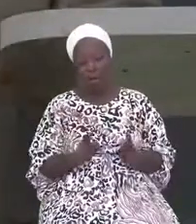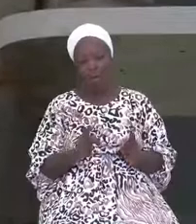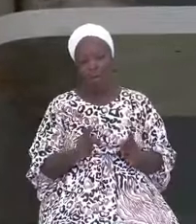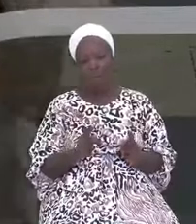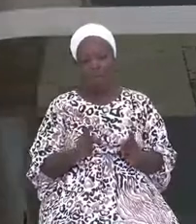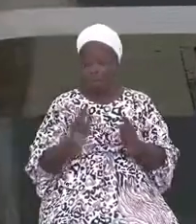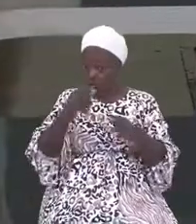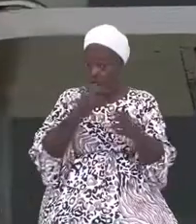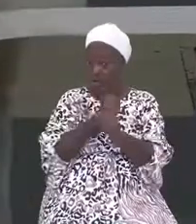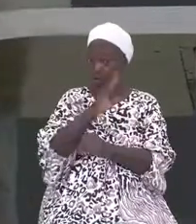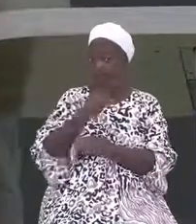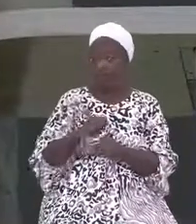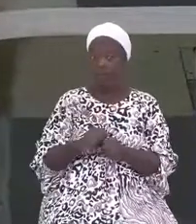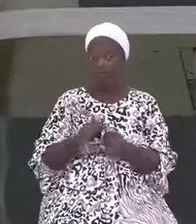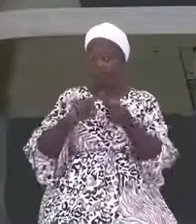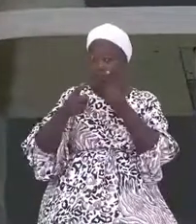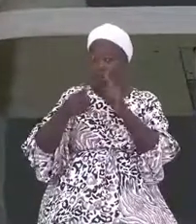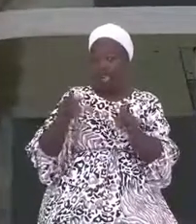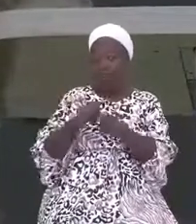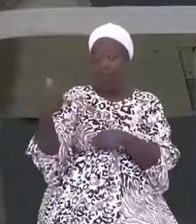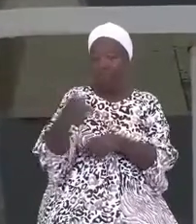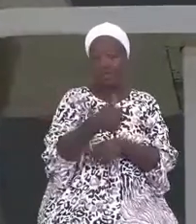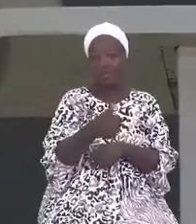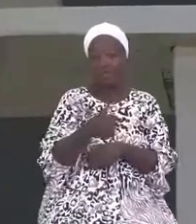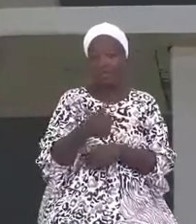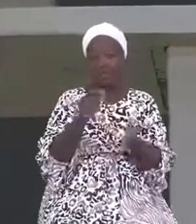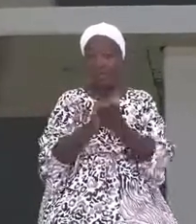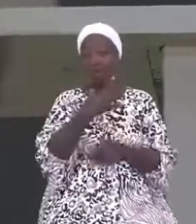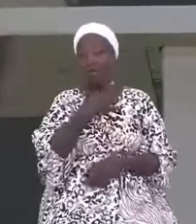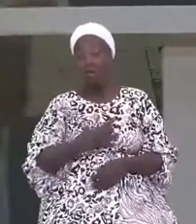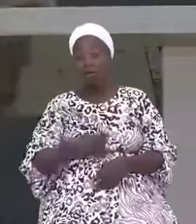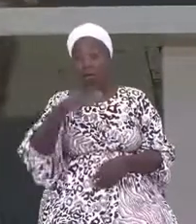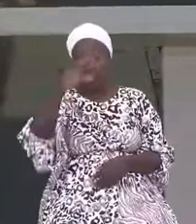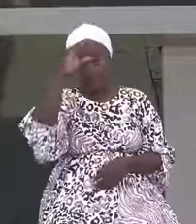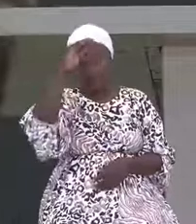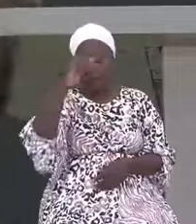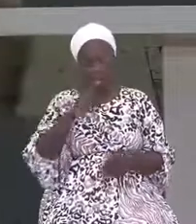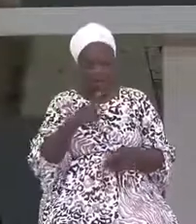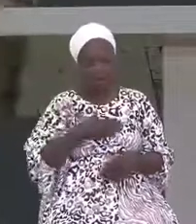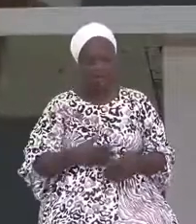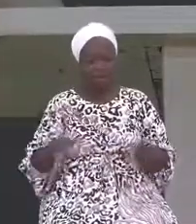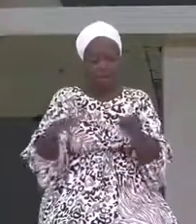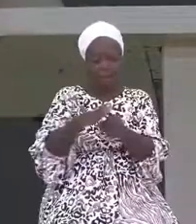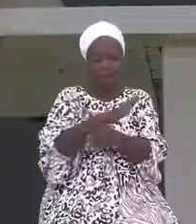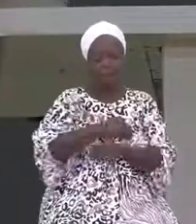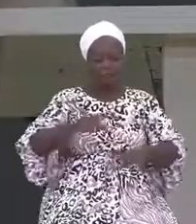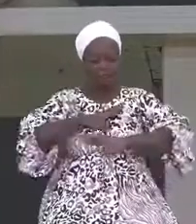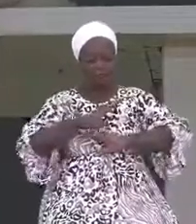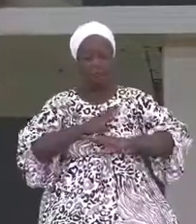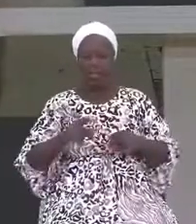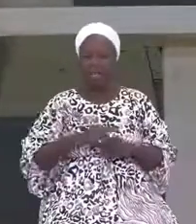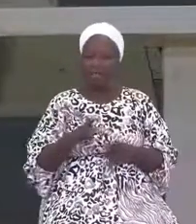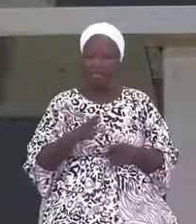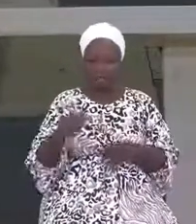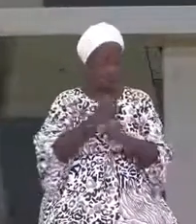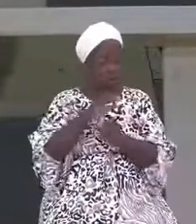tu as aimé ton prochain comme toi-même cet homme à femme et toi tu rassasié tu as bien nourri tu